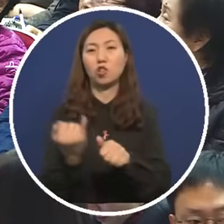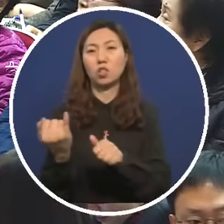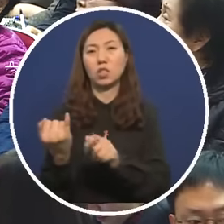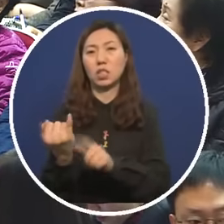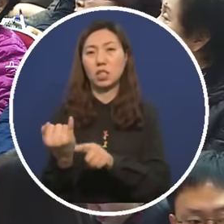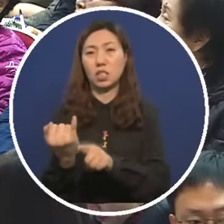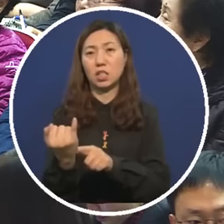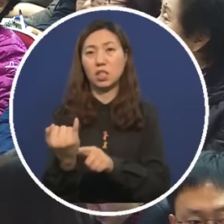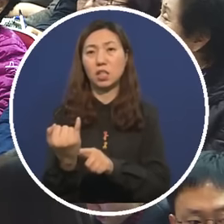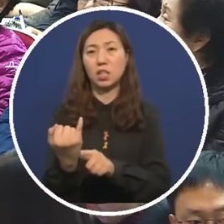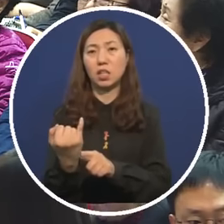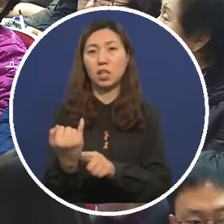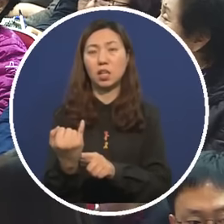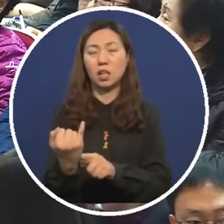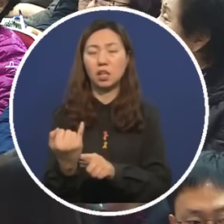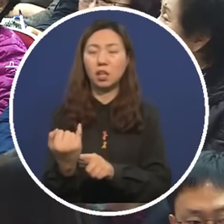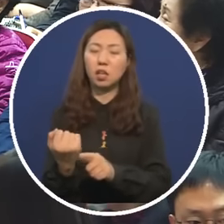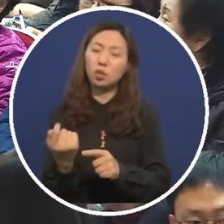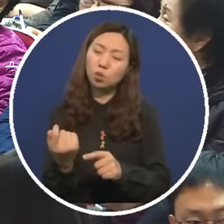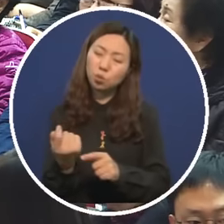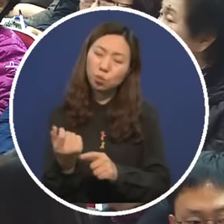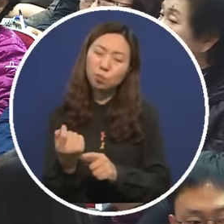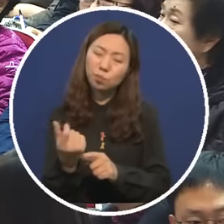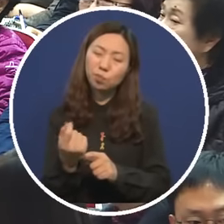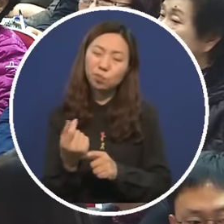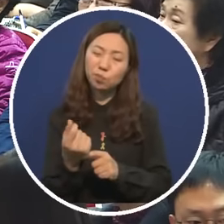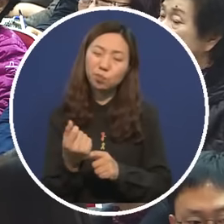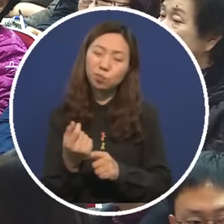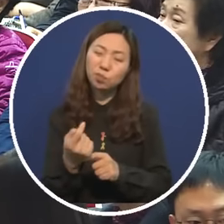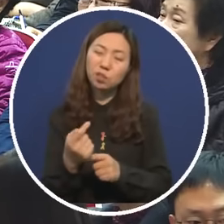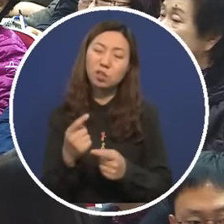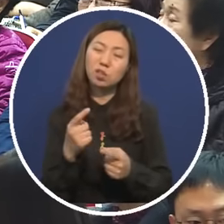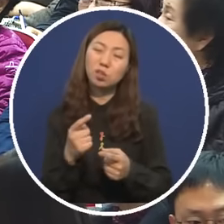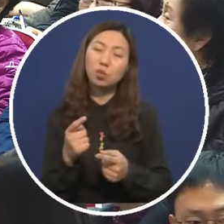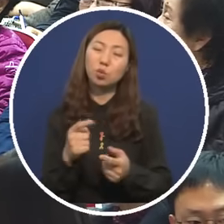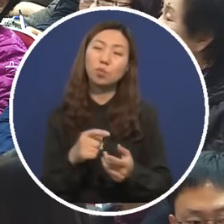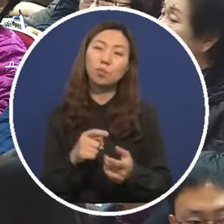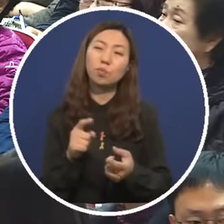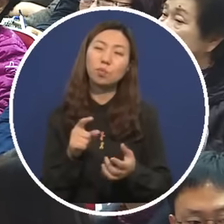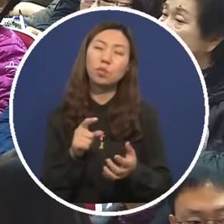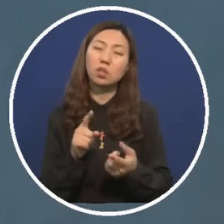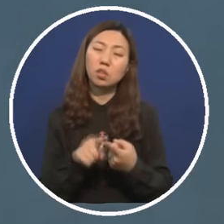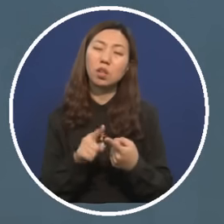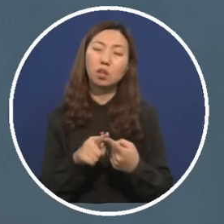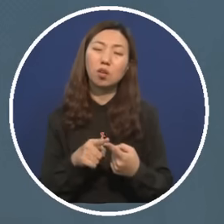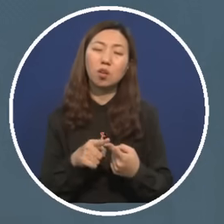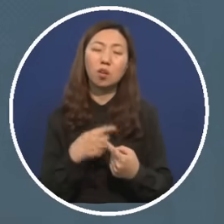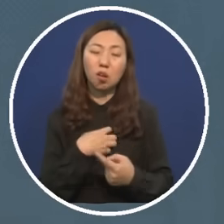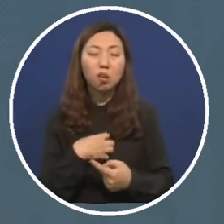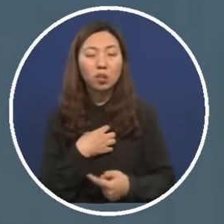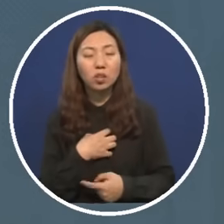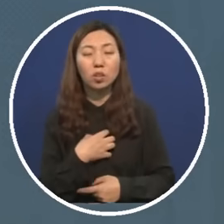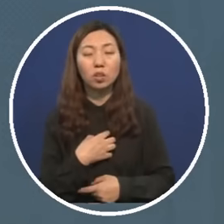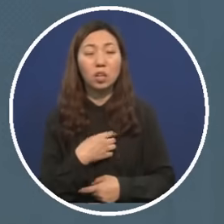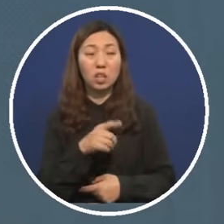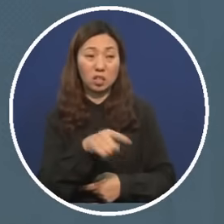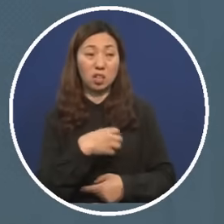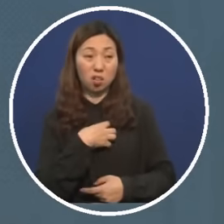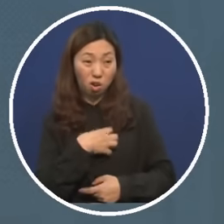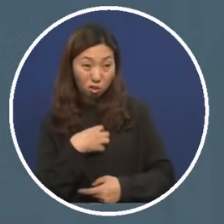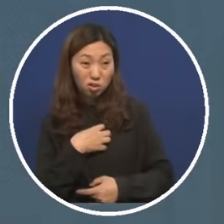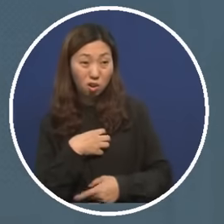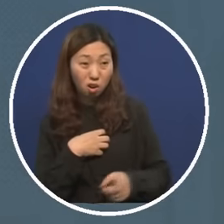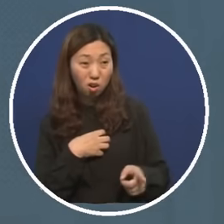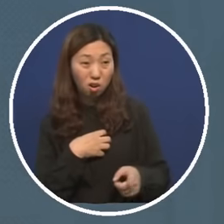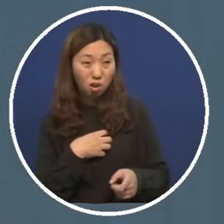며느리한테 좀 그런 부분이 좀 걱정이 제가 되는 것 같아요. 네네. 그런 거 걱정하는 거 보니까 그냥